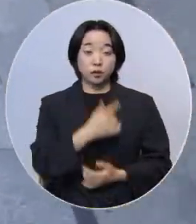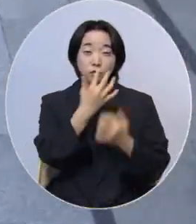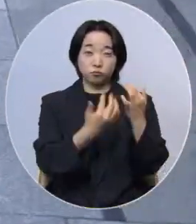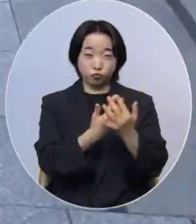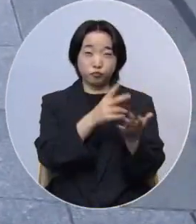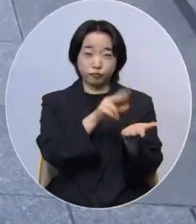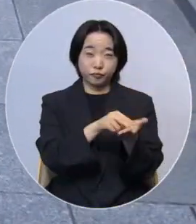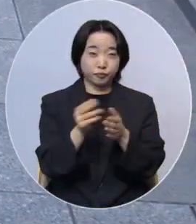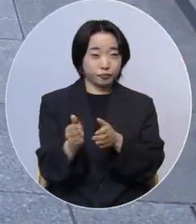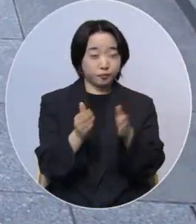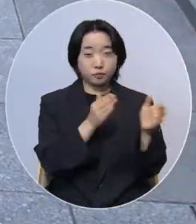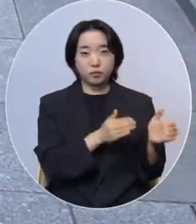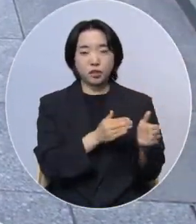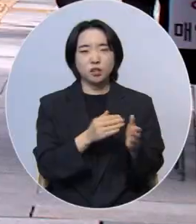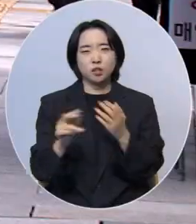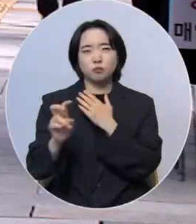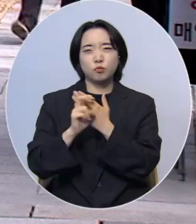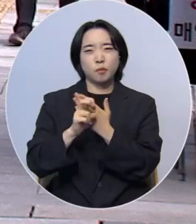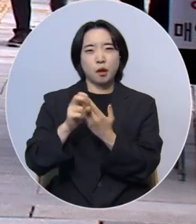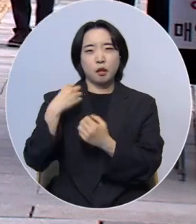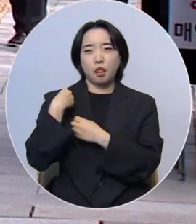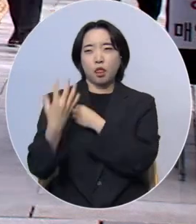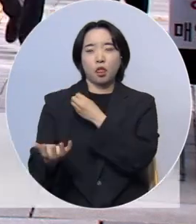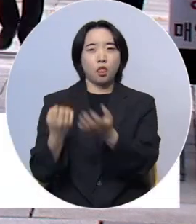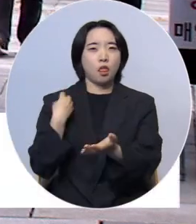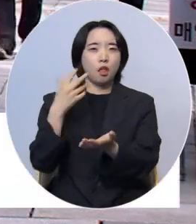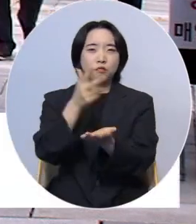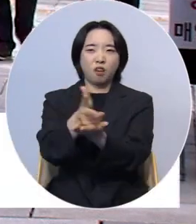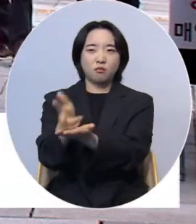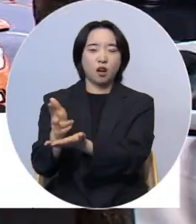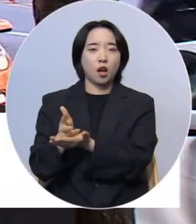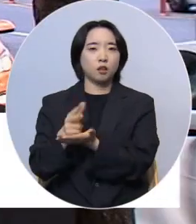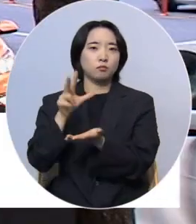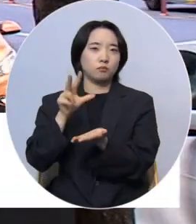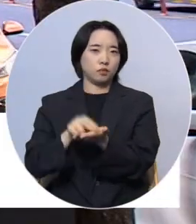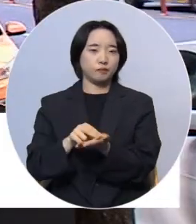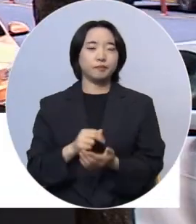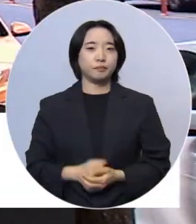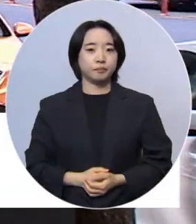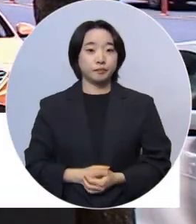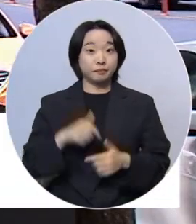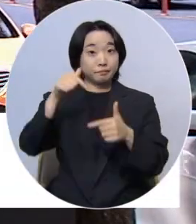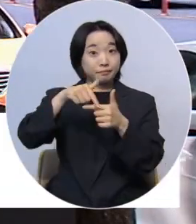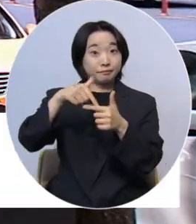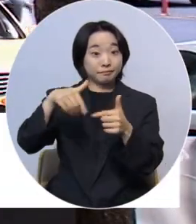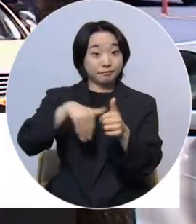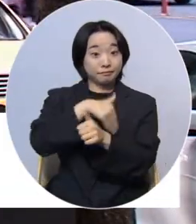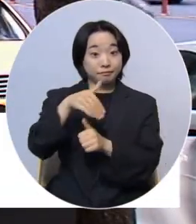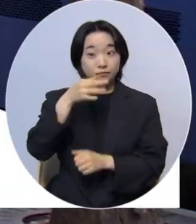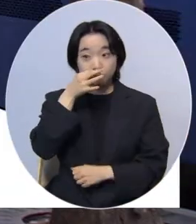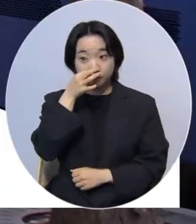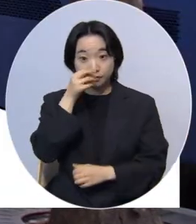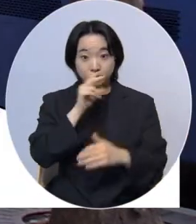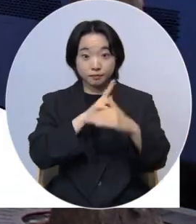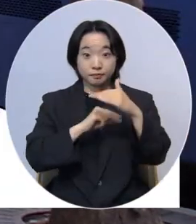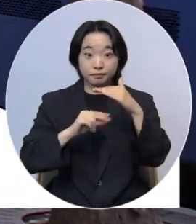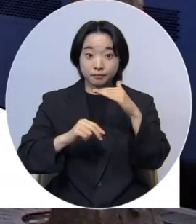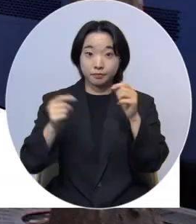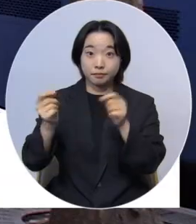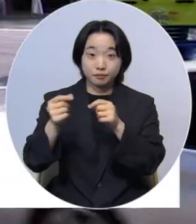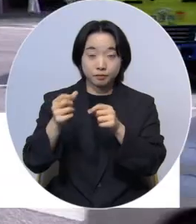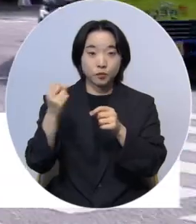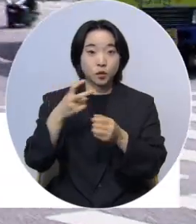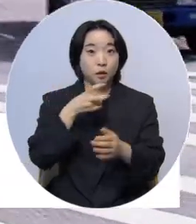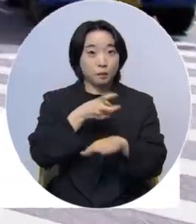문제도 시민들의 안전을 위협하고 있습니다. 강남역 일대를 직접 돌아봤더니 지하철역 진출입로를 비롯해